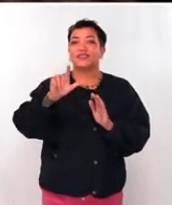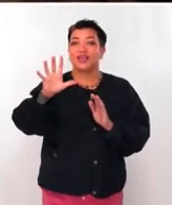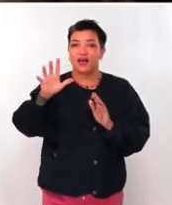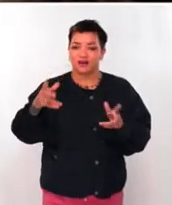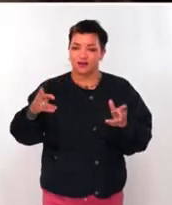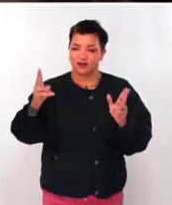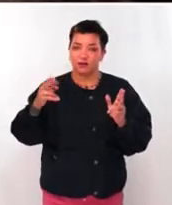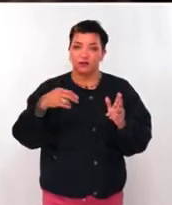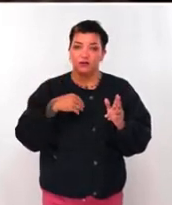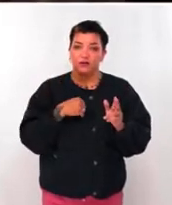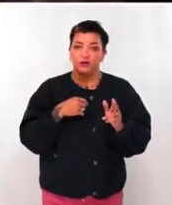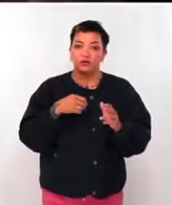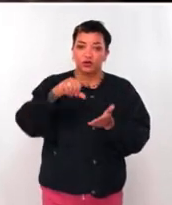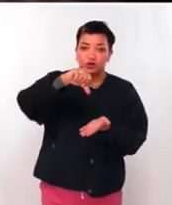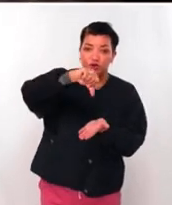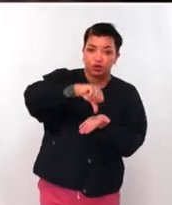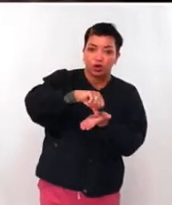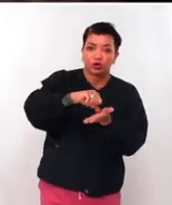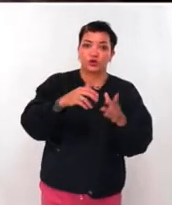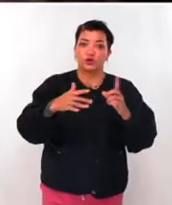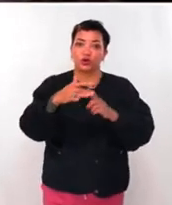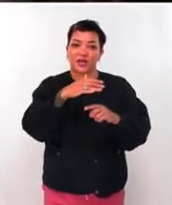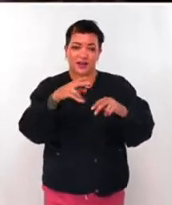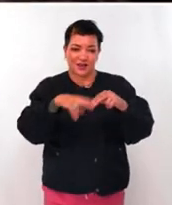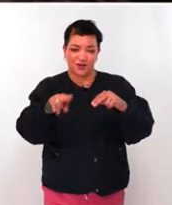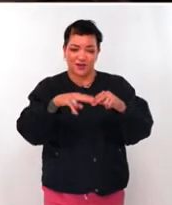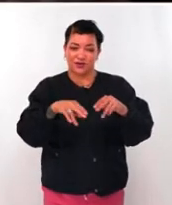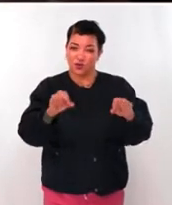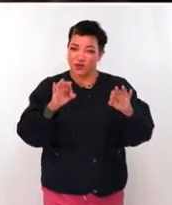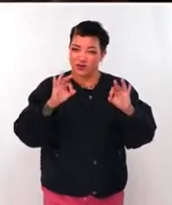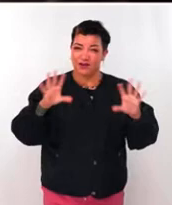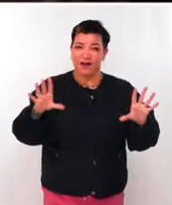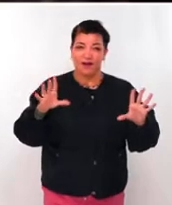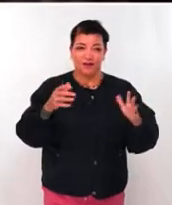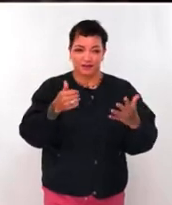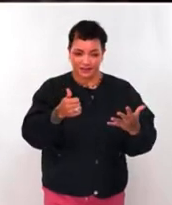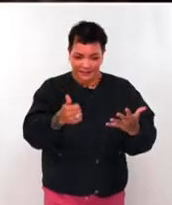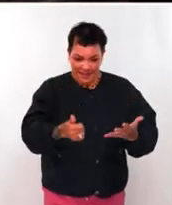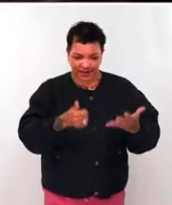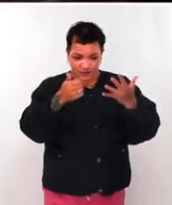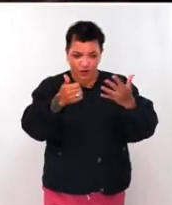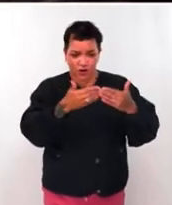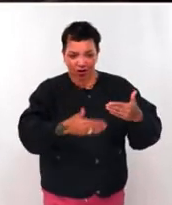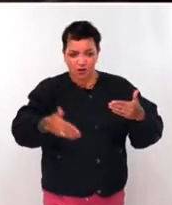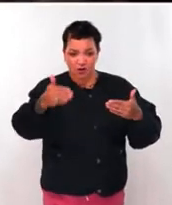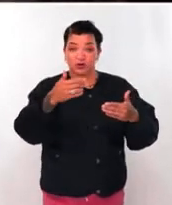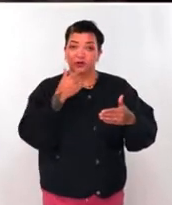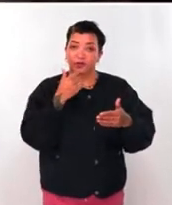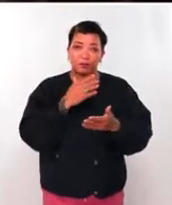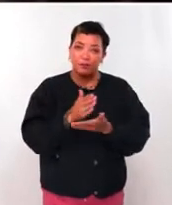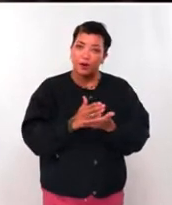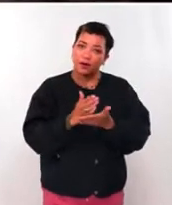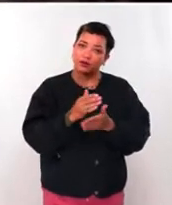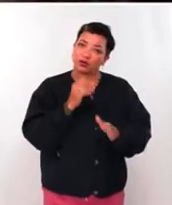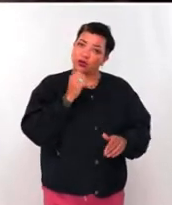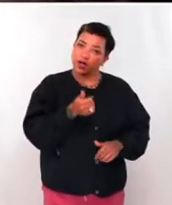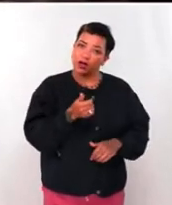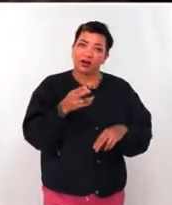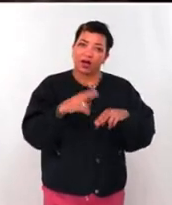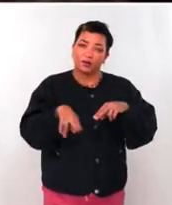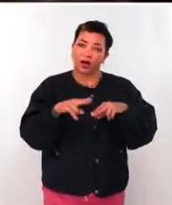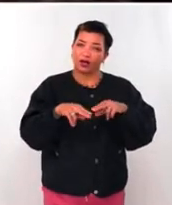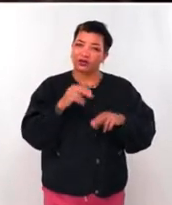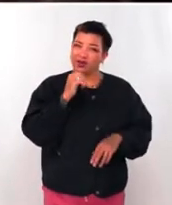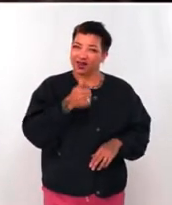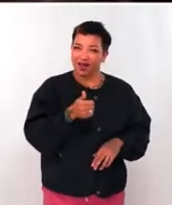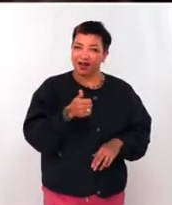centre social n'aura été rénové pour les 6 années à venir. Voilà, donc il n'y a pas de préparation et il n'y a pas de réparation. Et